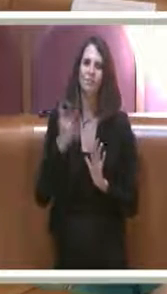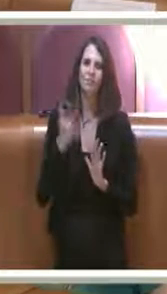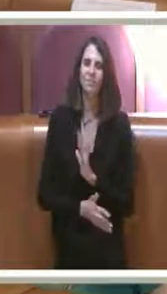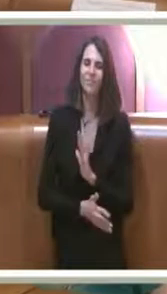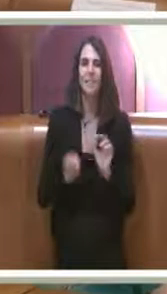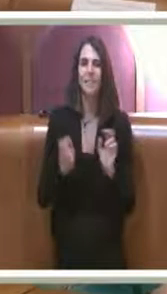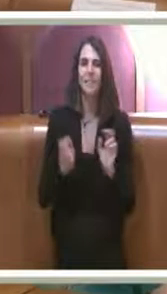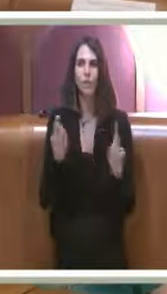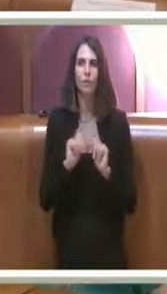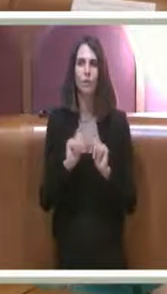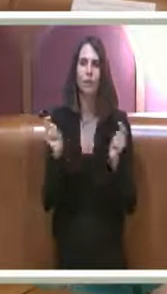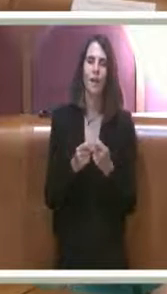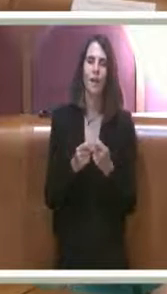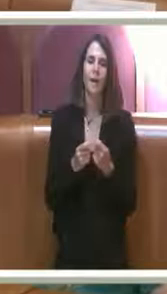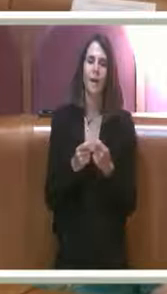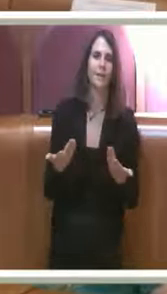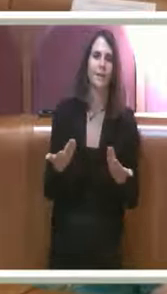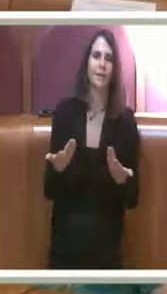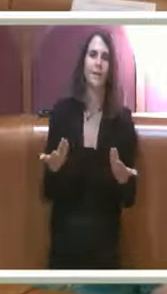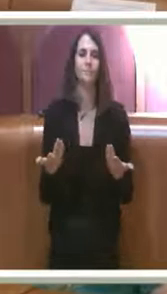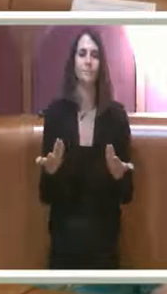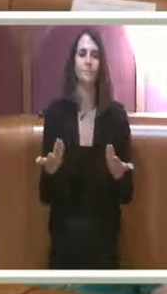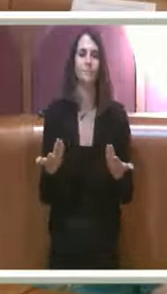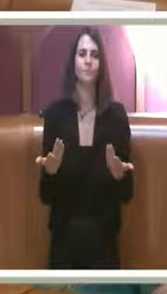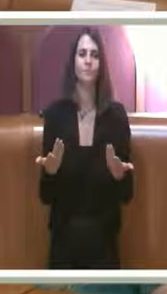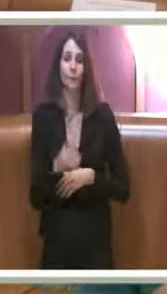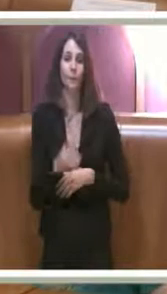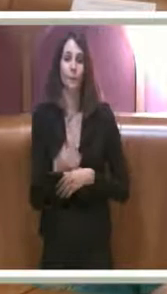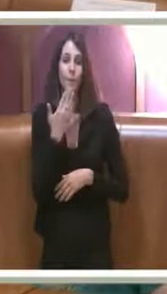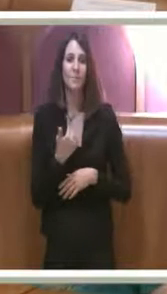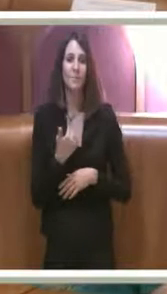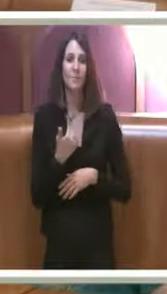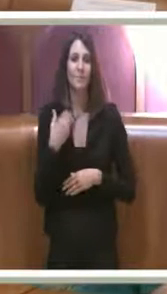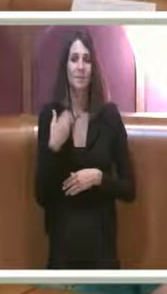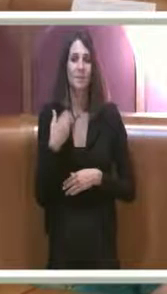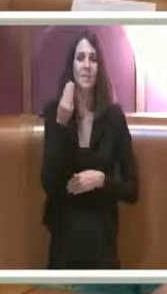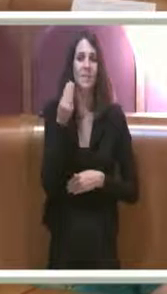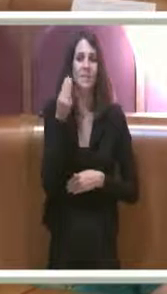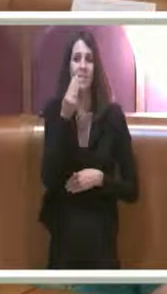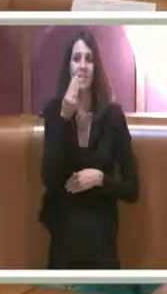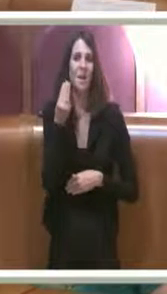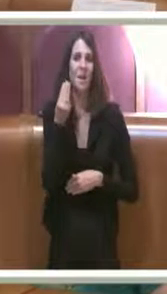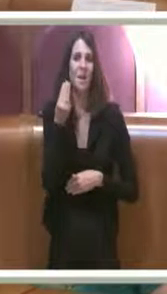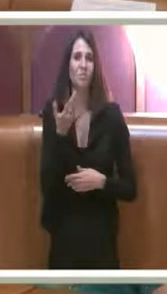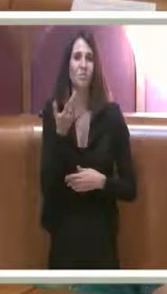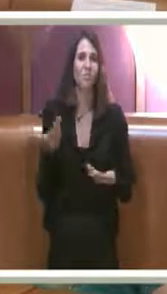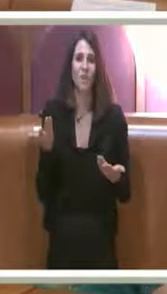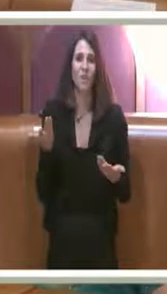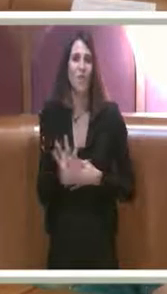quindi il motivo per cui riteniamo del tutto